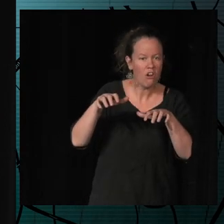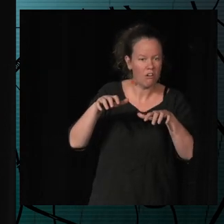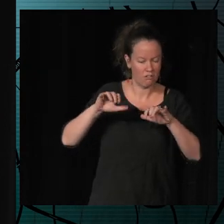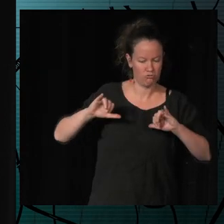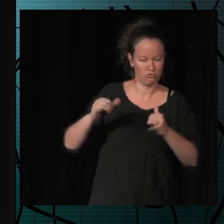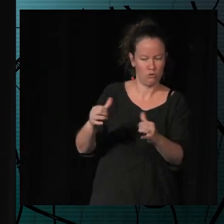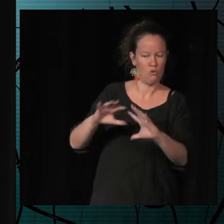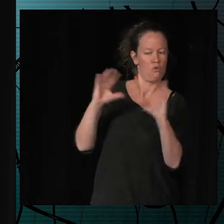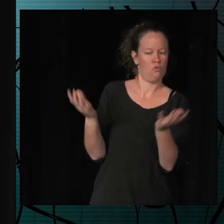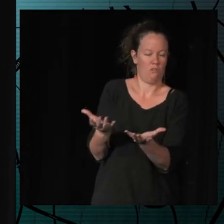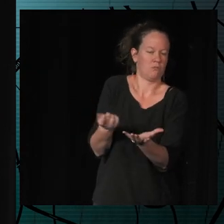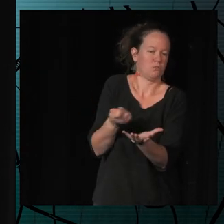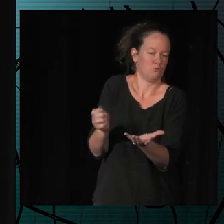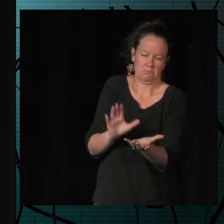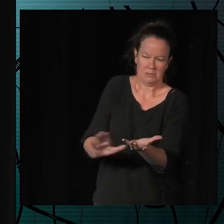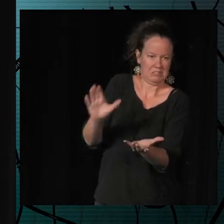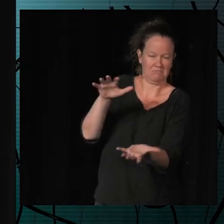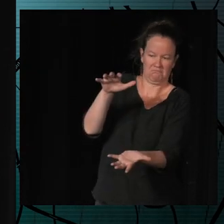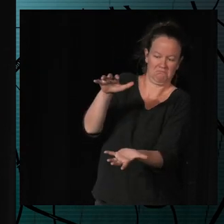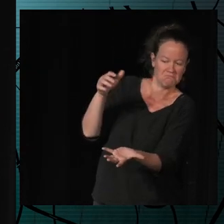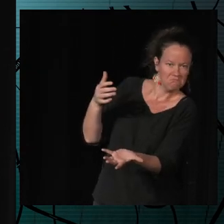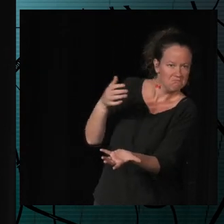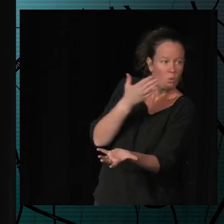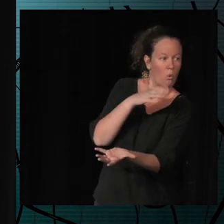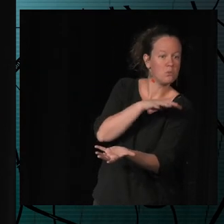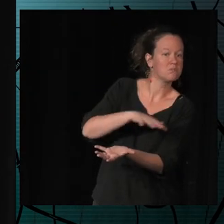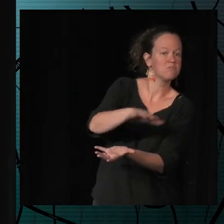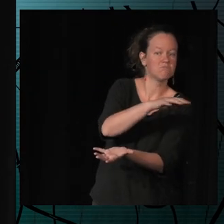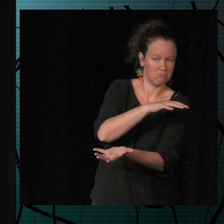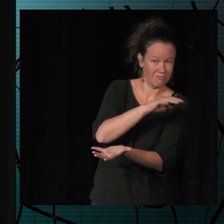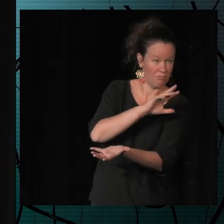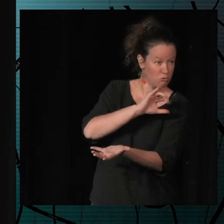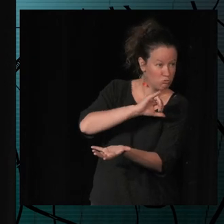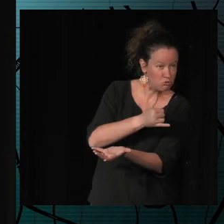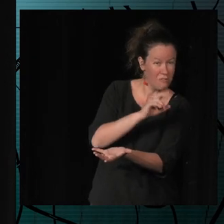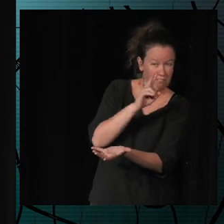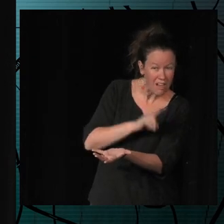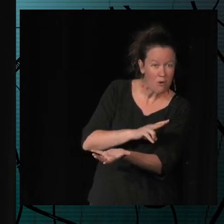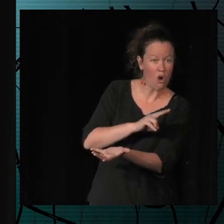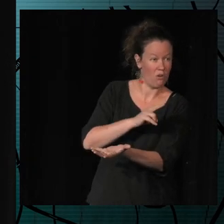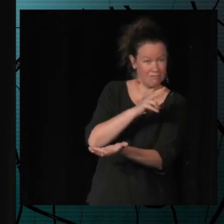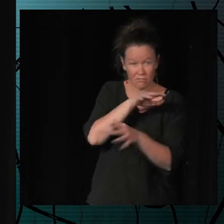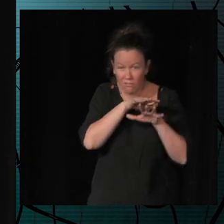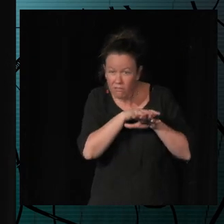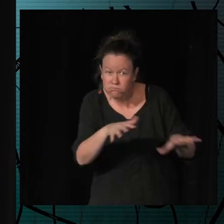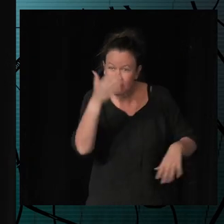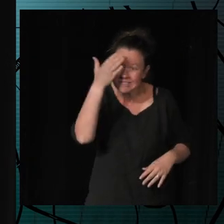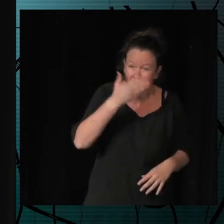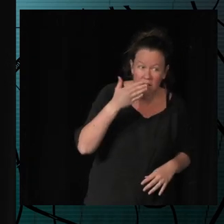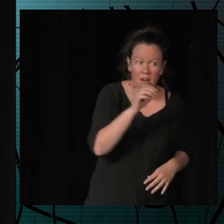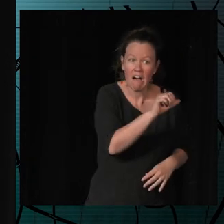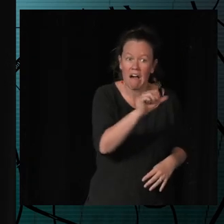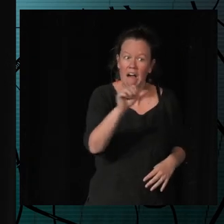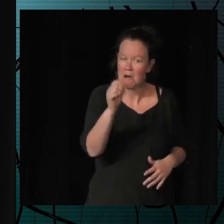à part dans le paysage du jeux vidéo parce qu'il y a très peu de jeux d'horreur triple A qui sont vraiment catégorisés jeux d'horreur il y a en revanche toute